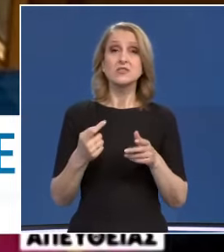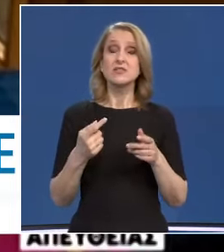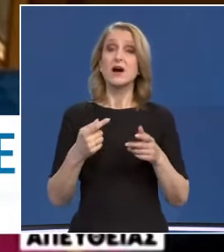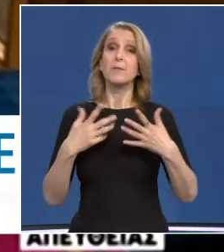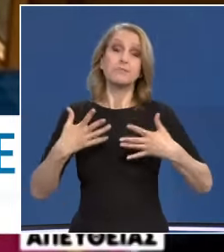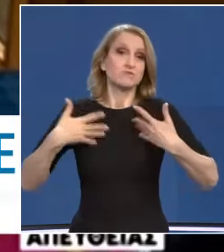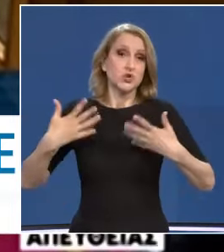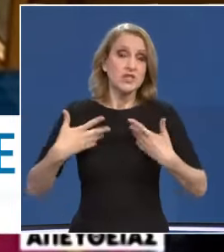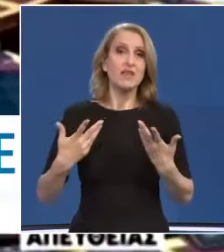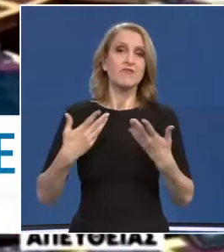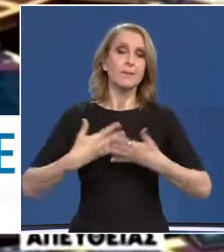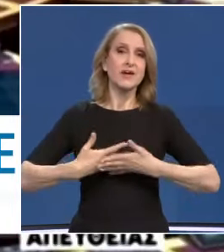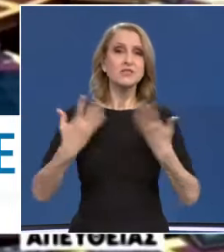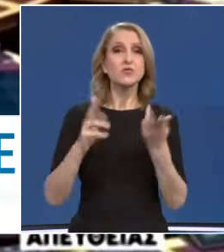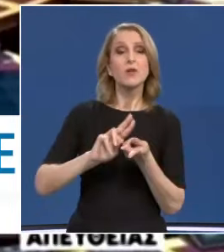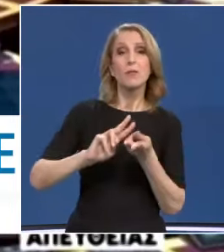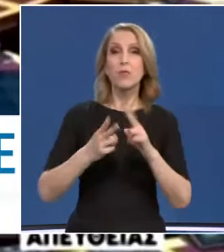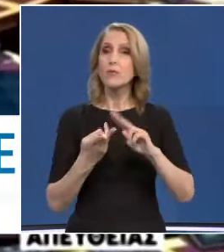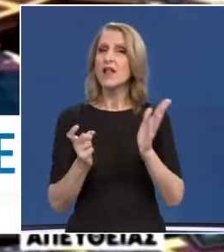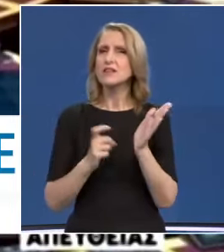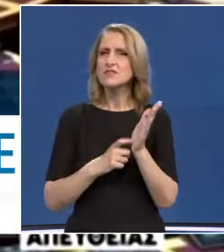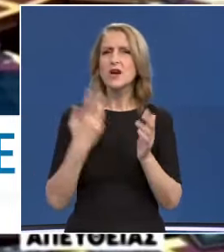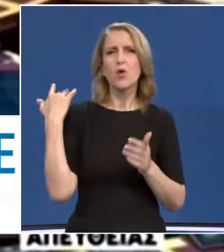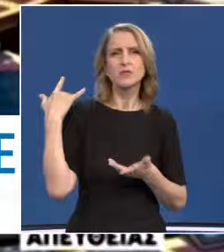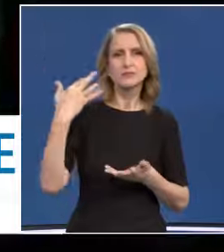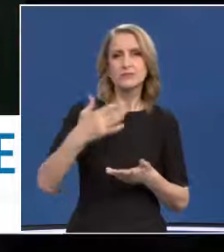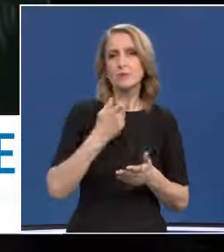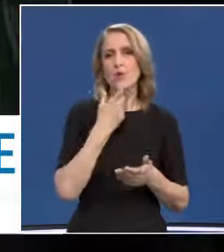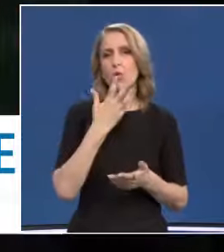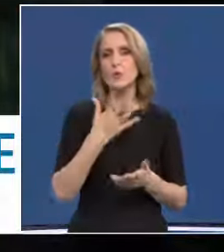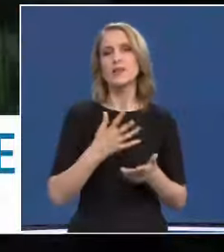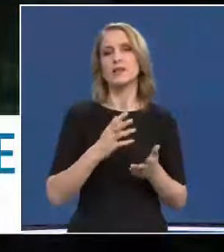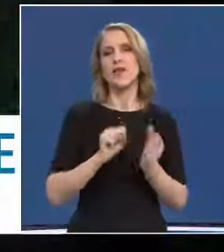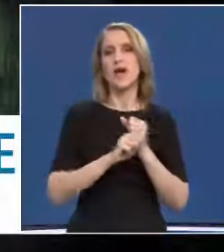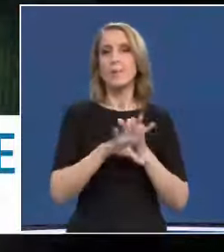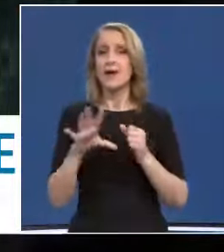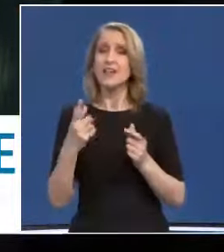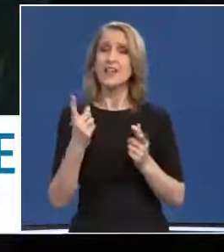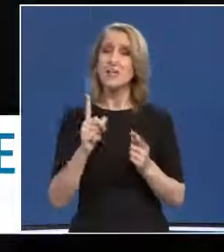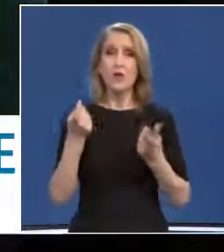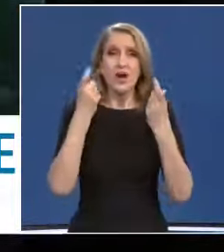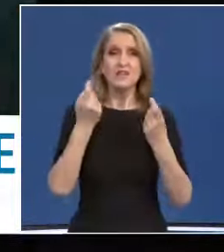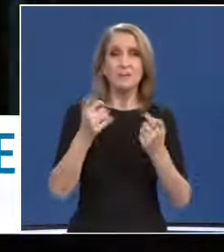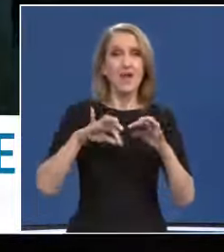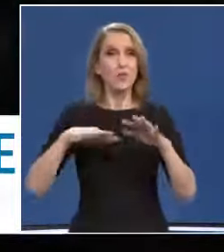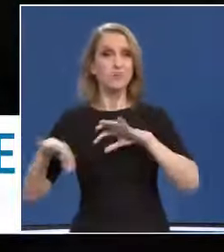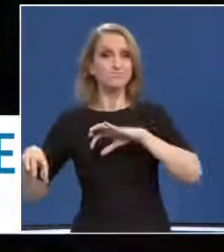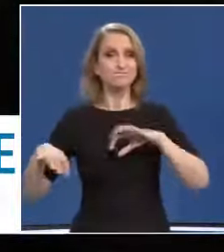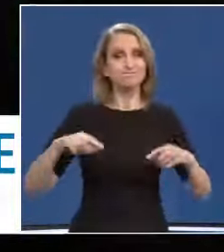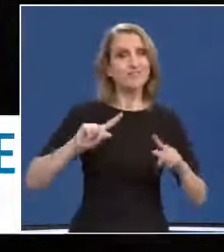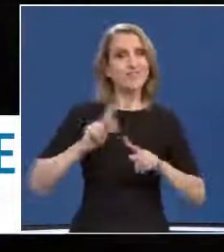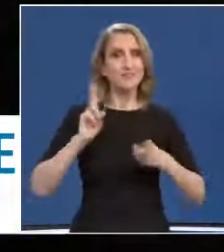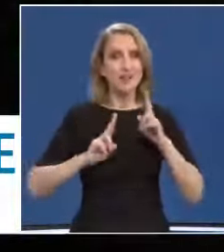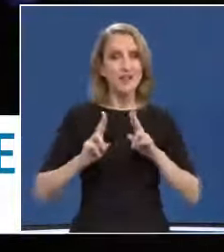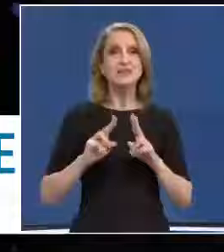да празнуват. Промяната в закона идва след дълги години кампании. Въпросът разделя гръцкото общество, като срещу